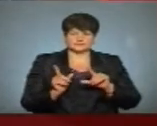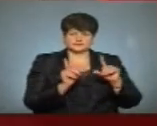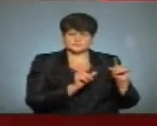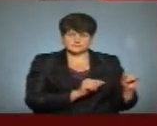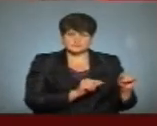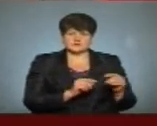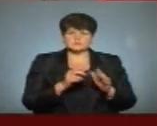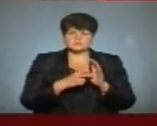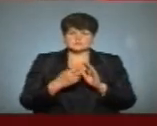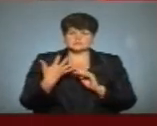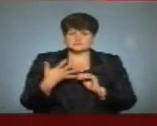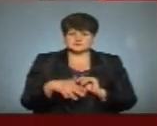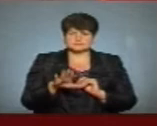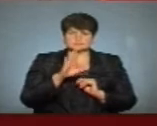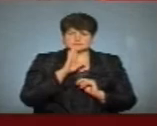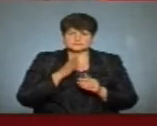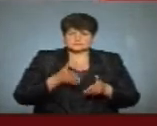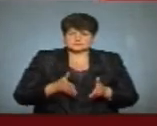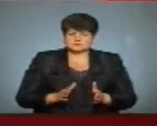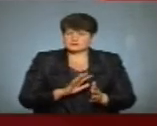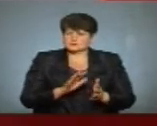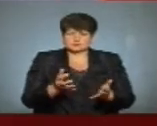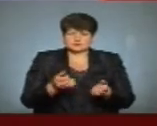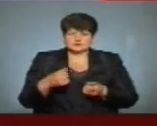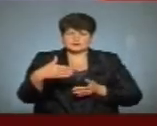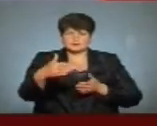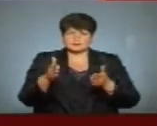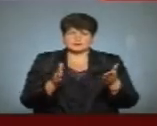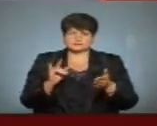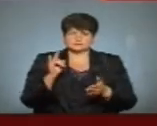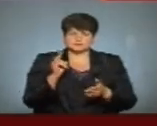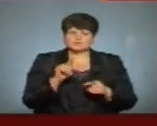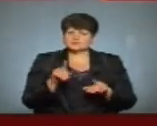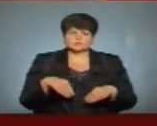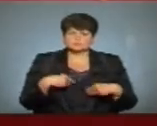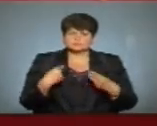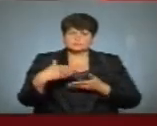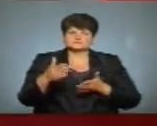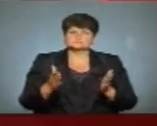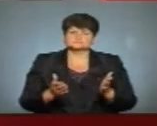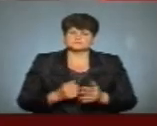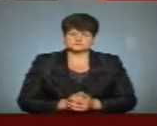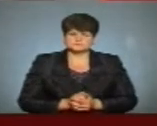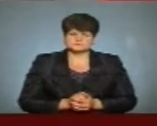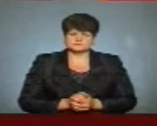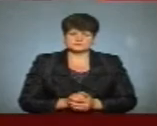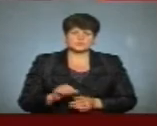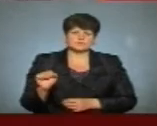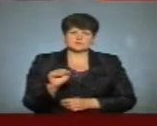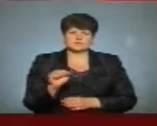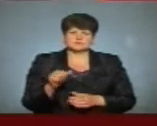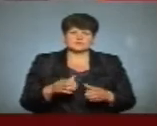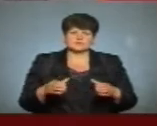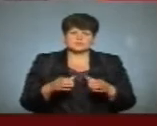785 породіль у Тернополі не отримали пакунок малюка. Чому не видають бейбі-бокси? У Трибувлянській